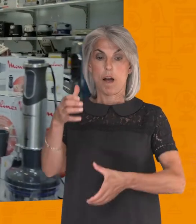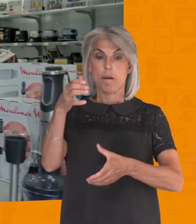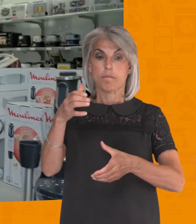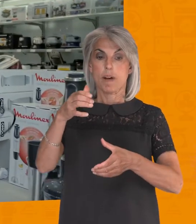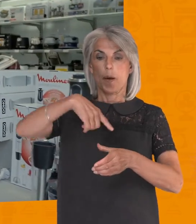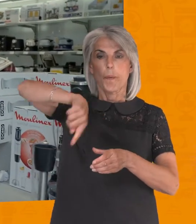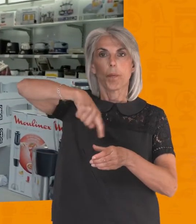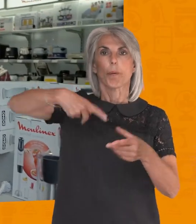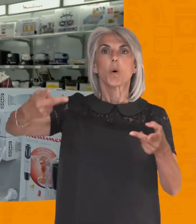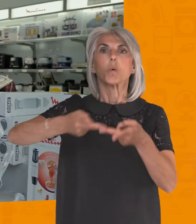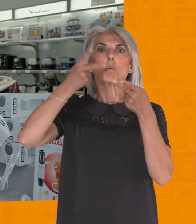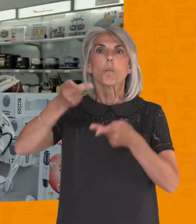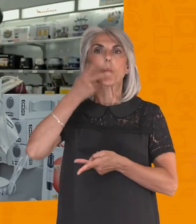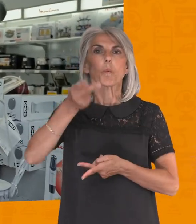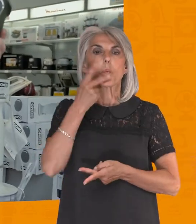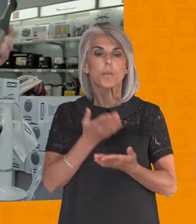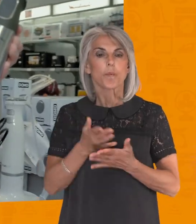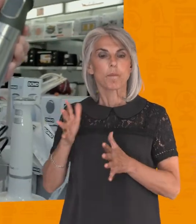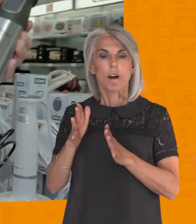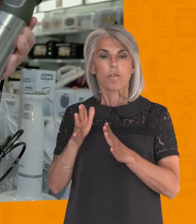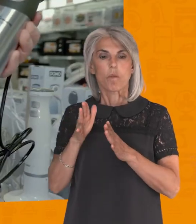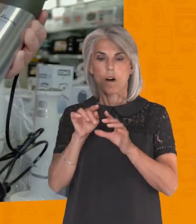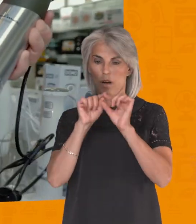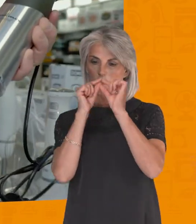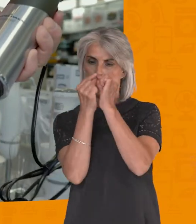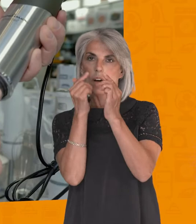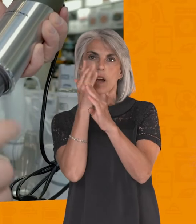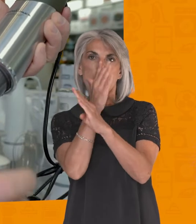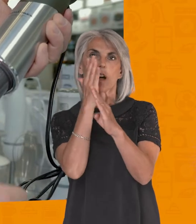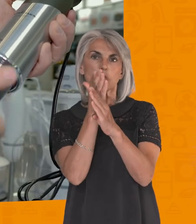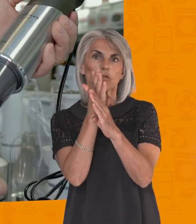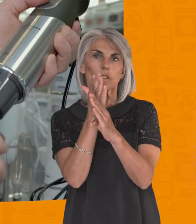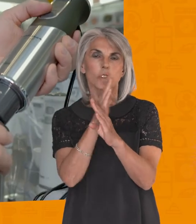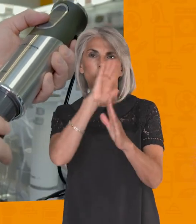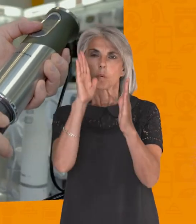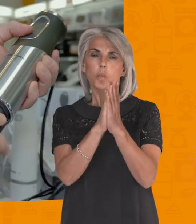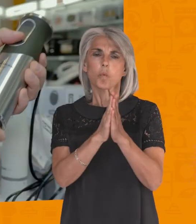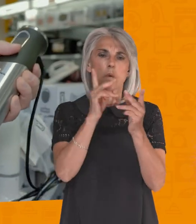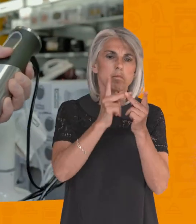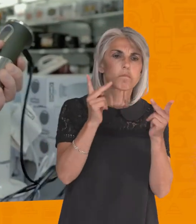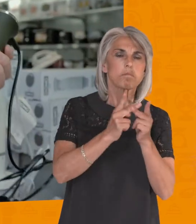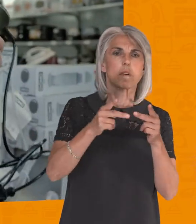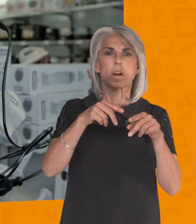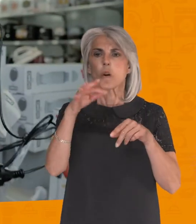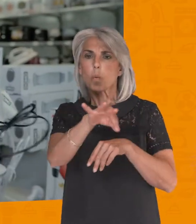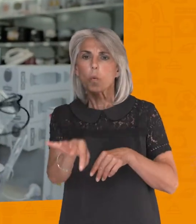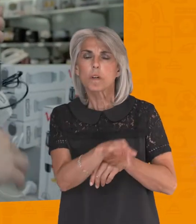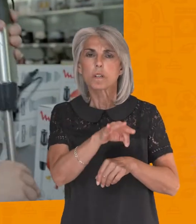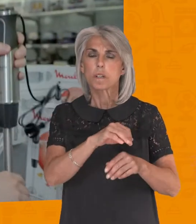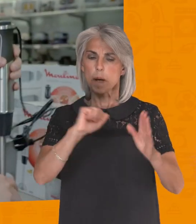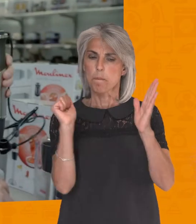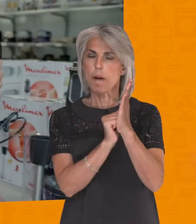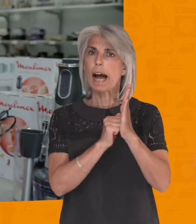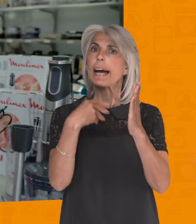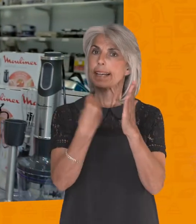mic soupe c'est parfois voyez mis dans des endroits spécifiques tous les appareils de marque de qualité ont